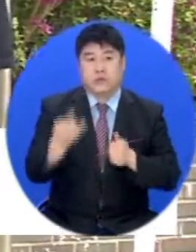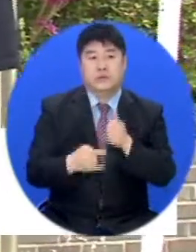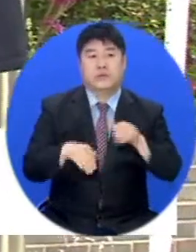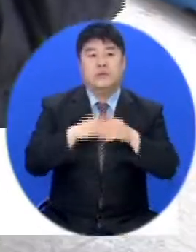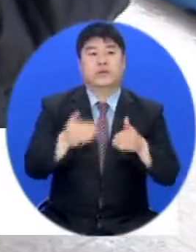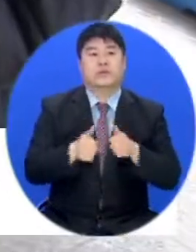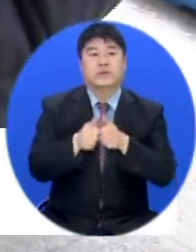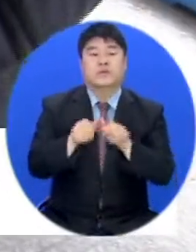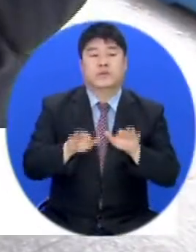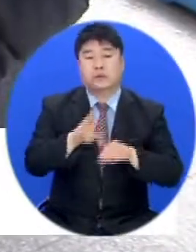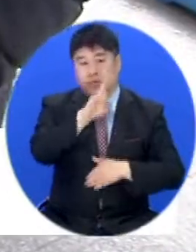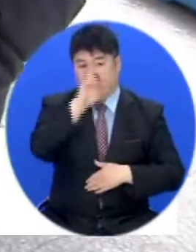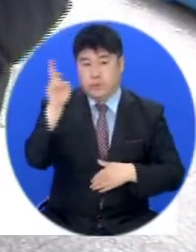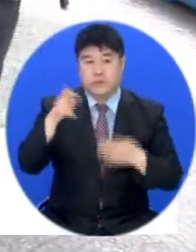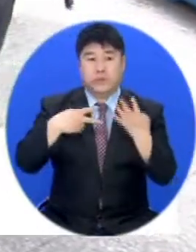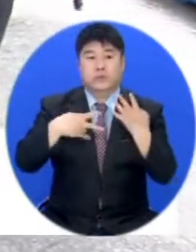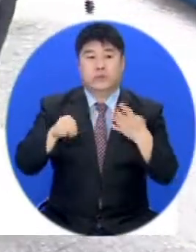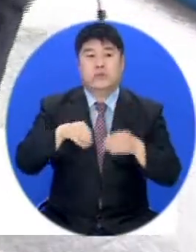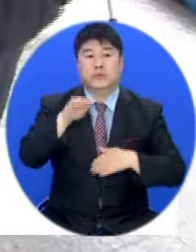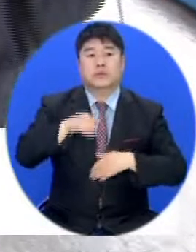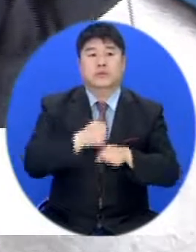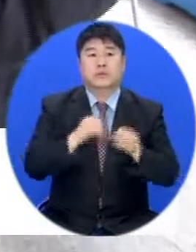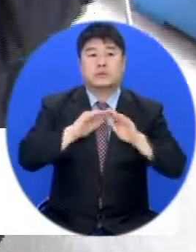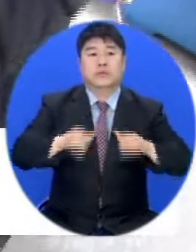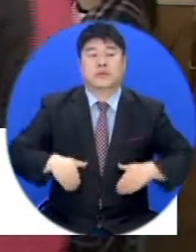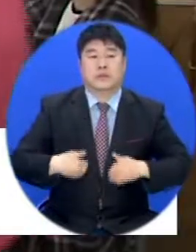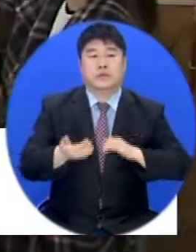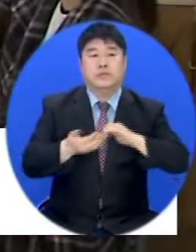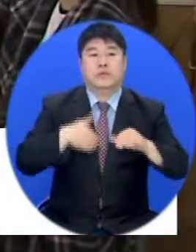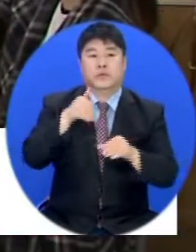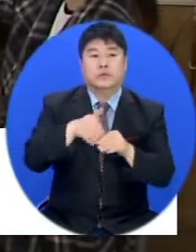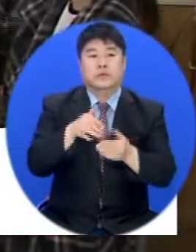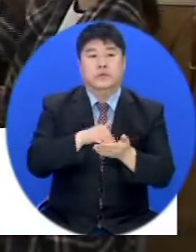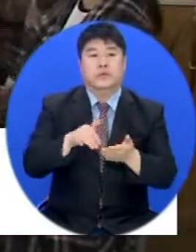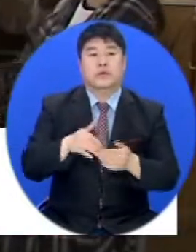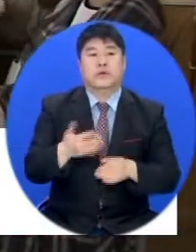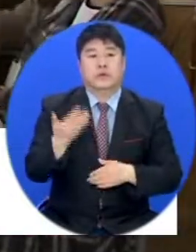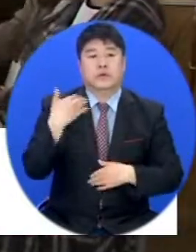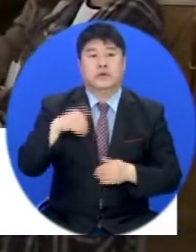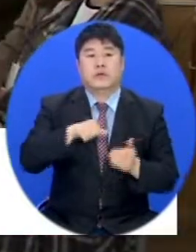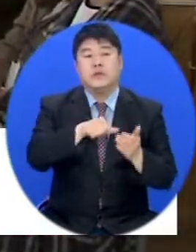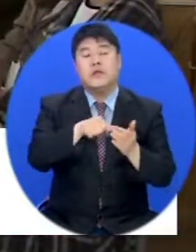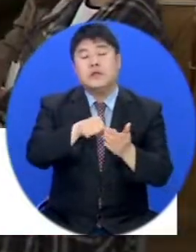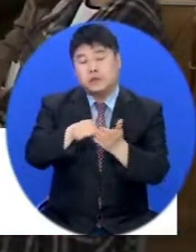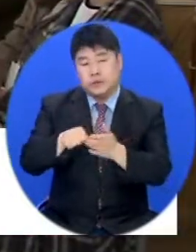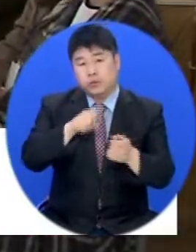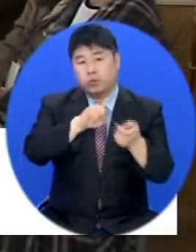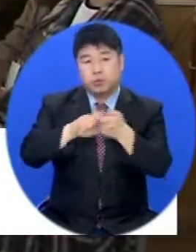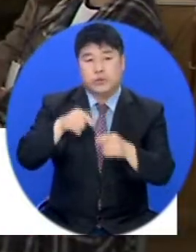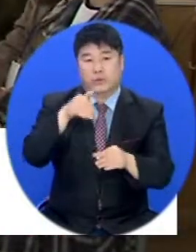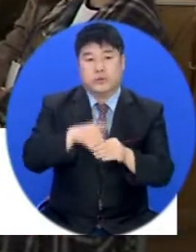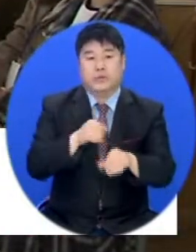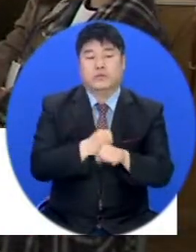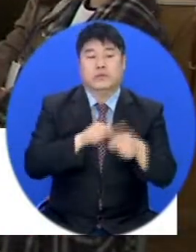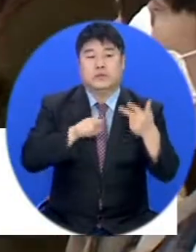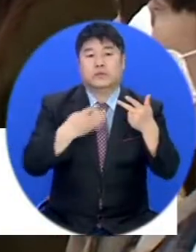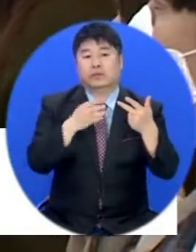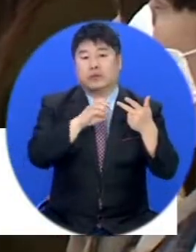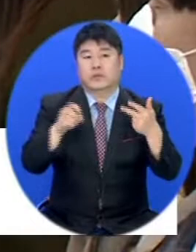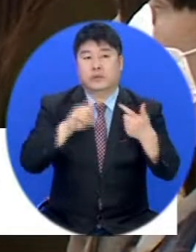중앙선거관리위원회에 따르면 오후 4시를 기준으로 전남의 사전투표율은 지난 총선 때보다 7.4%포인트